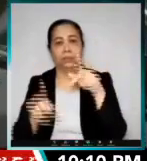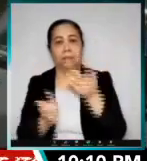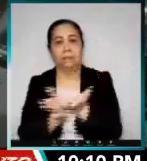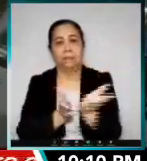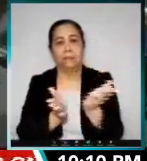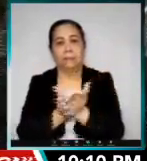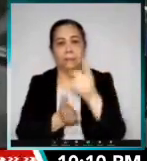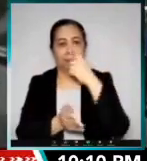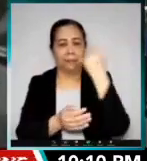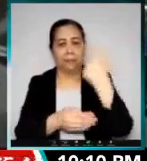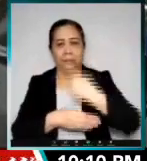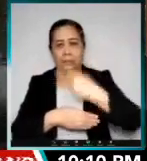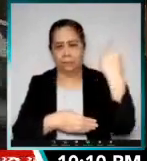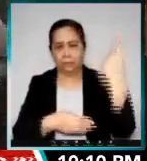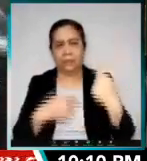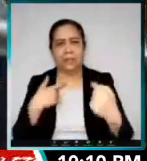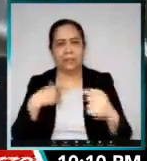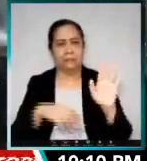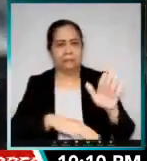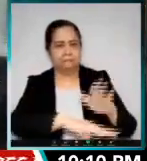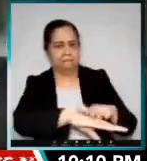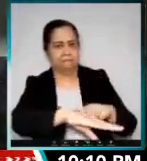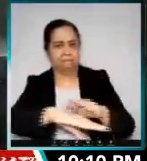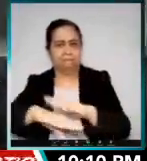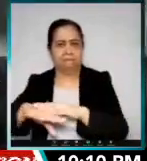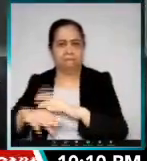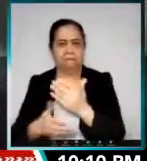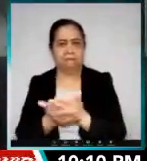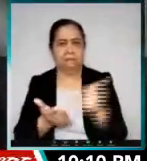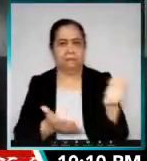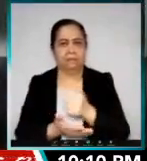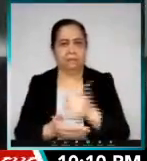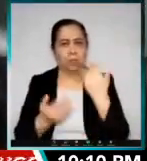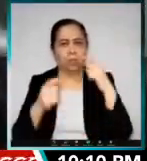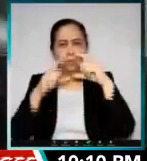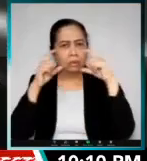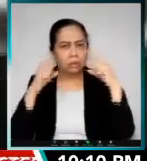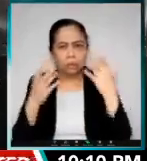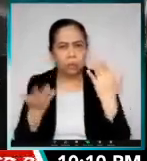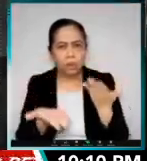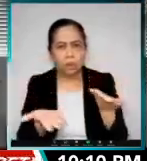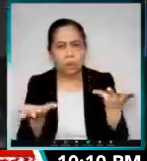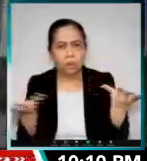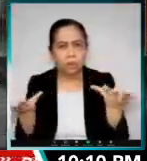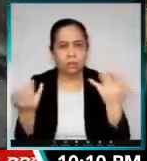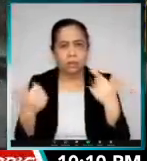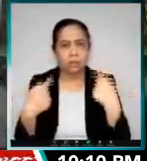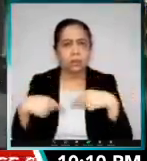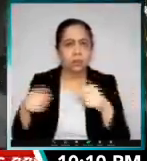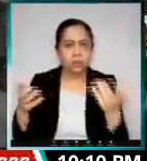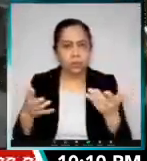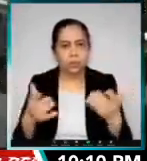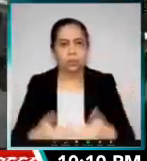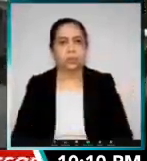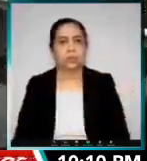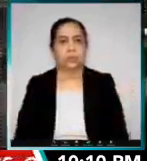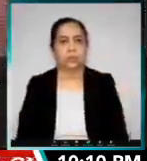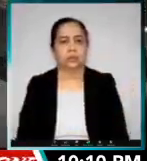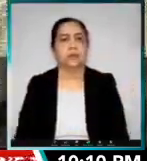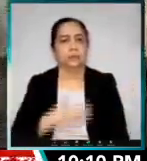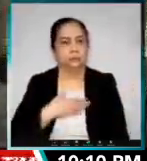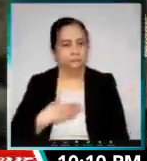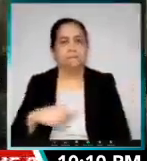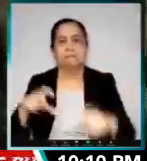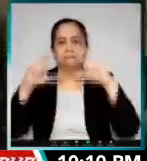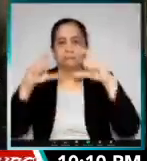May mga nasitang motorista. Ba't wala po kayong face shield? Ba't wala po yung face shield? Pagpukas po yung pila na lang, magtuot po tayo ng face